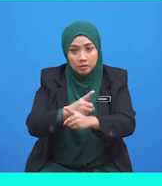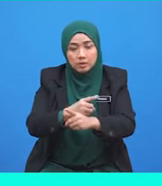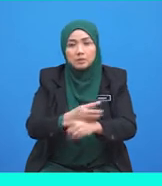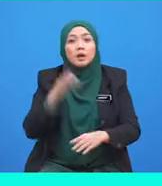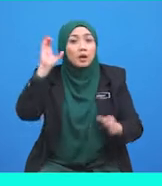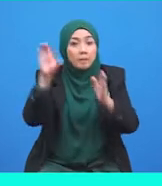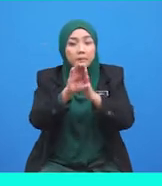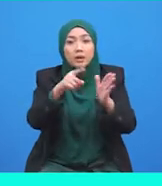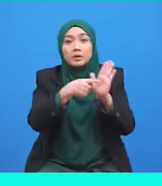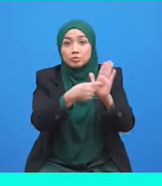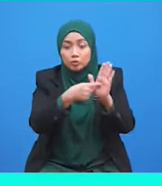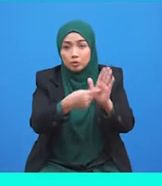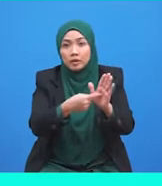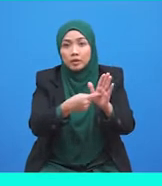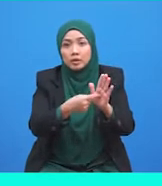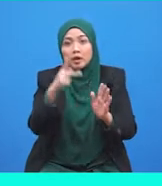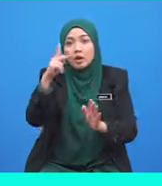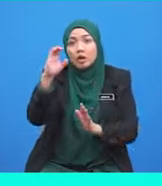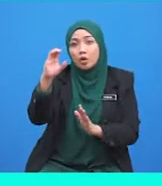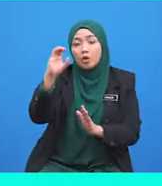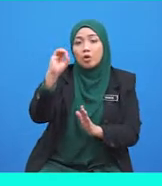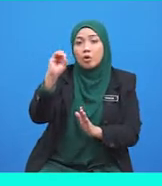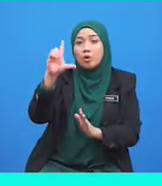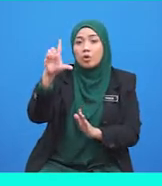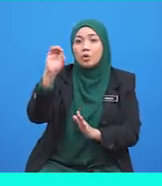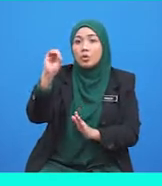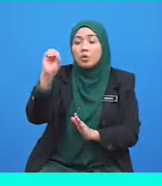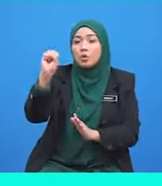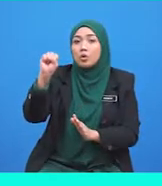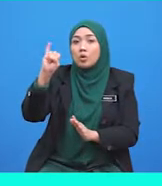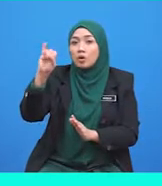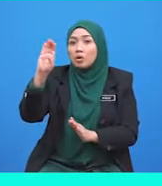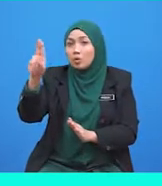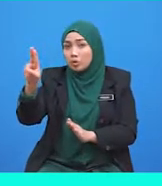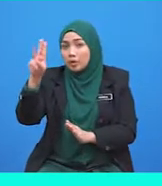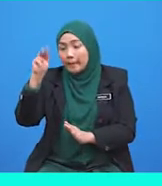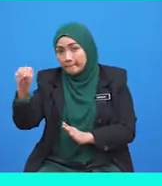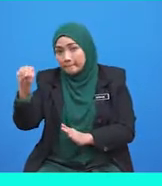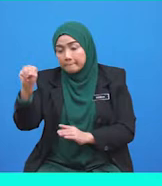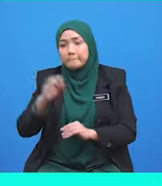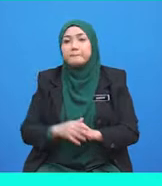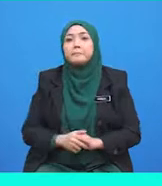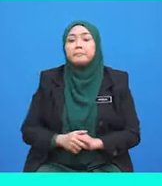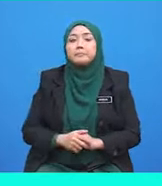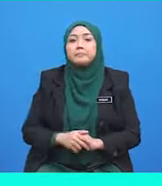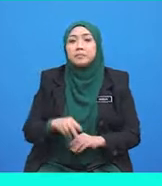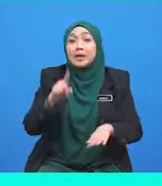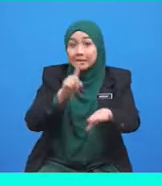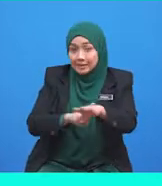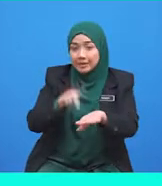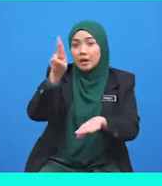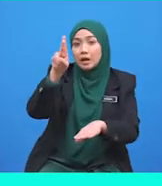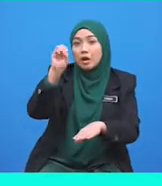adalah Monumen Colosseum, iaitu merupakan binaan yang melambangkan keagungan tamadun Rom